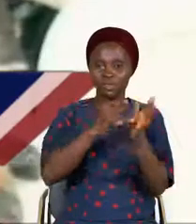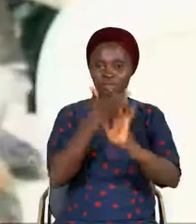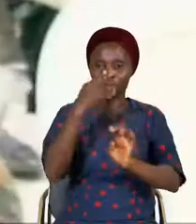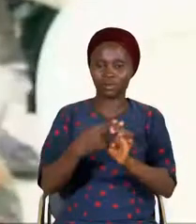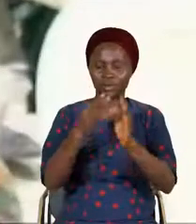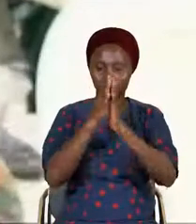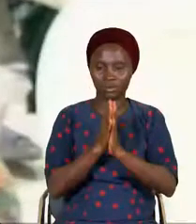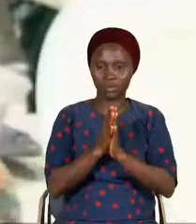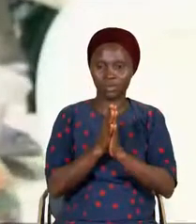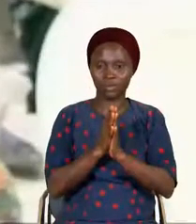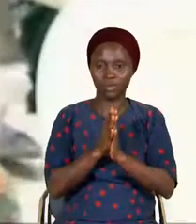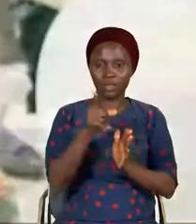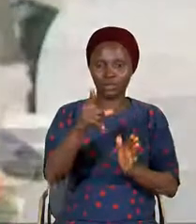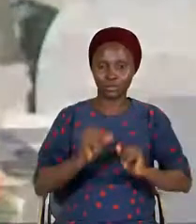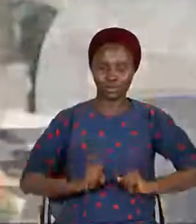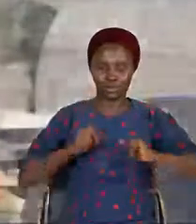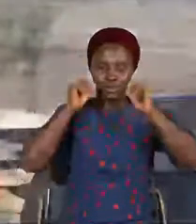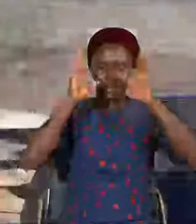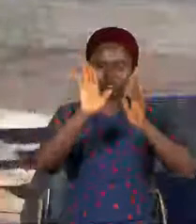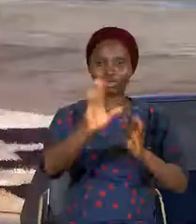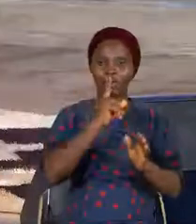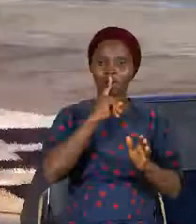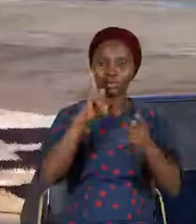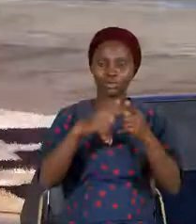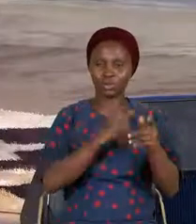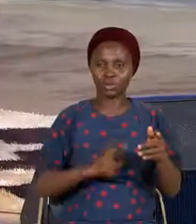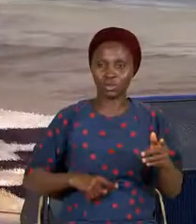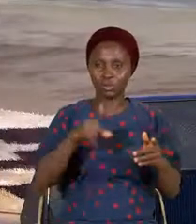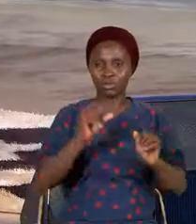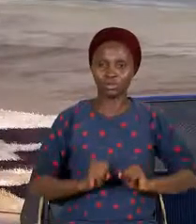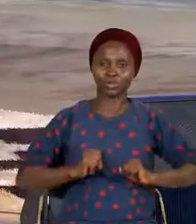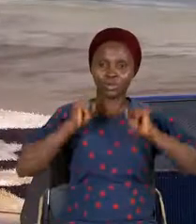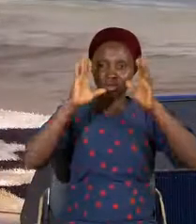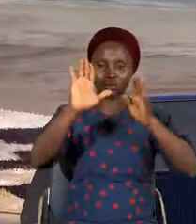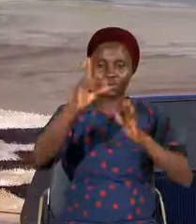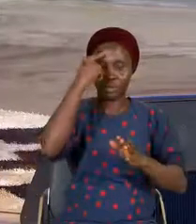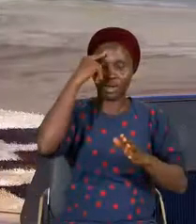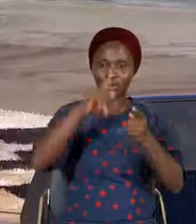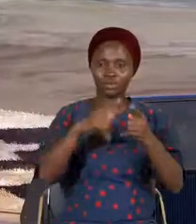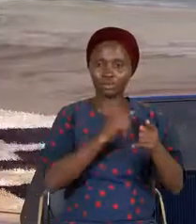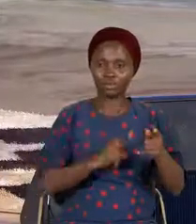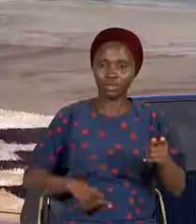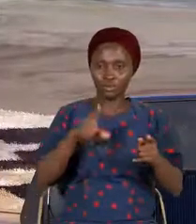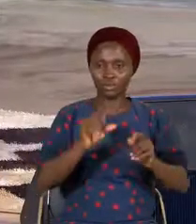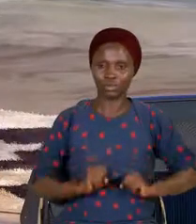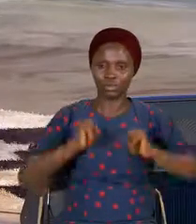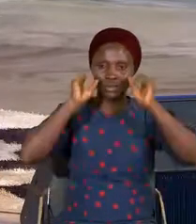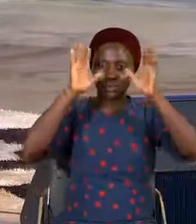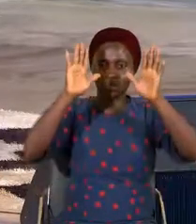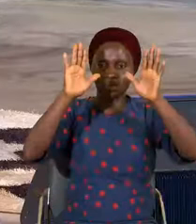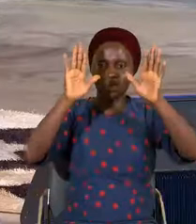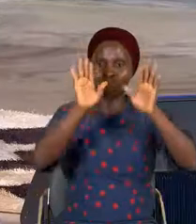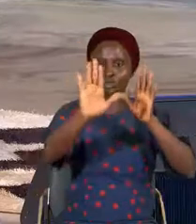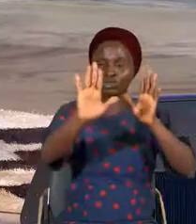Luc chapitre 21, verset 15. Amen. Je vous donnerai une parole de sagesse. Vous soumettez votre cœur, je vous donnerai une bouche et une